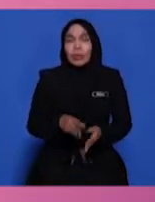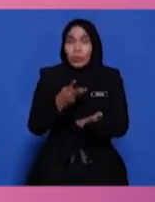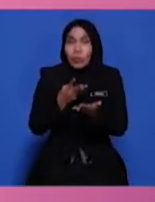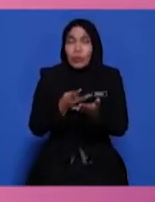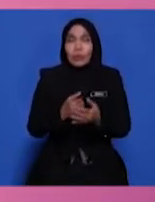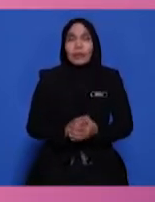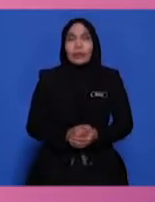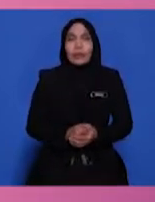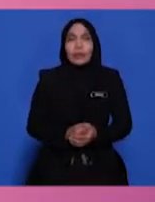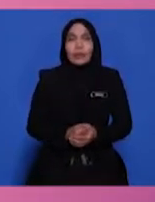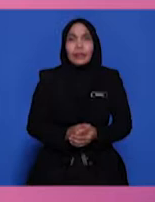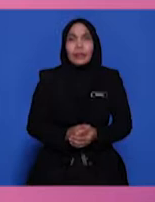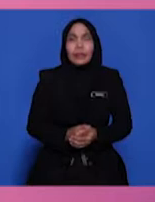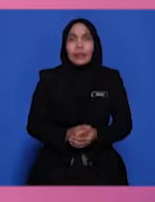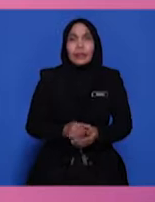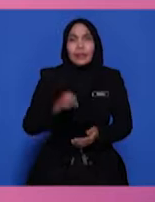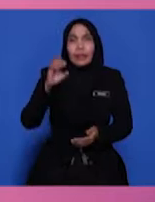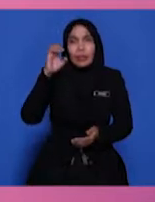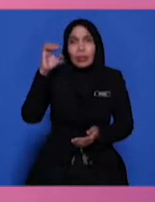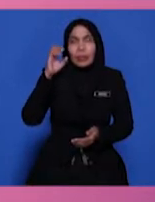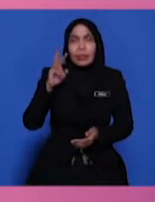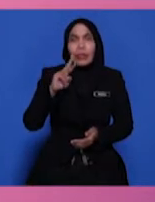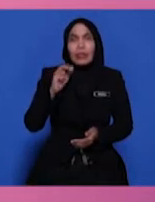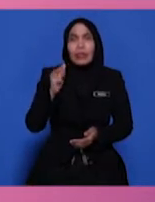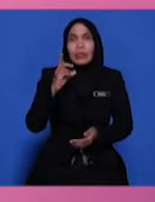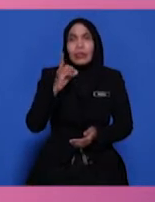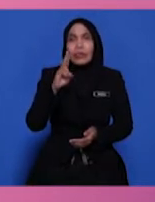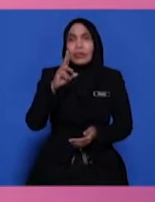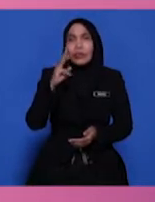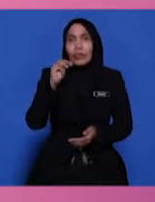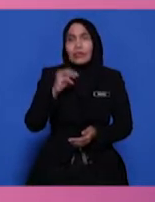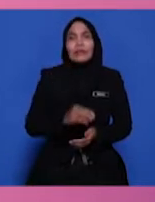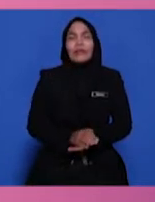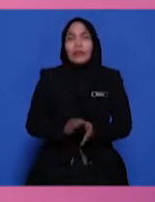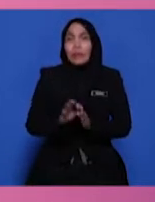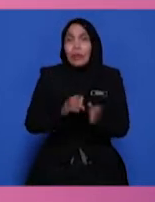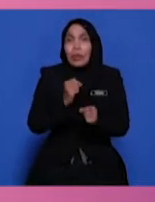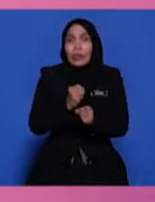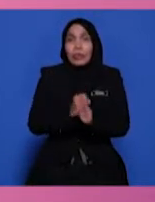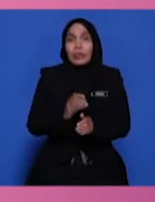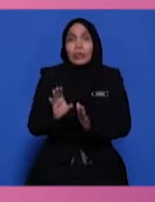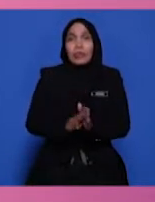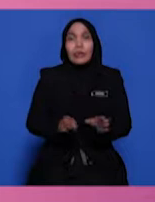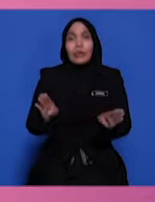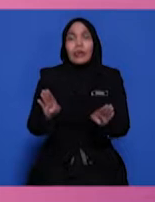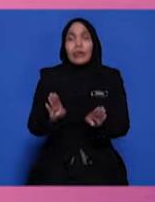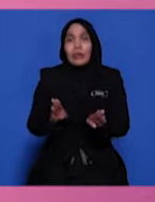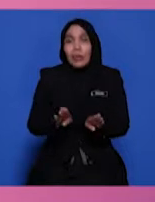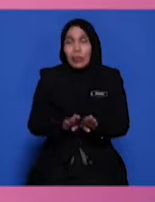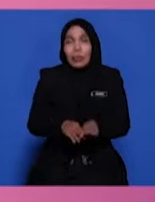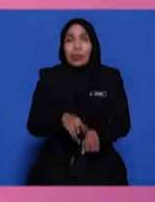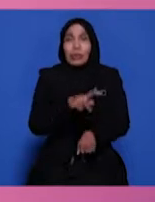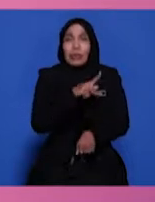Encik Radum bekerja sebagai seorang pegawai pemasaran di sebuah syarikat. beliau ingin menyimpan